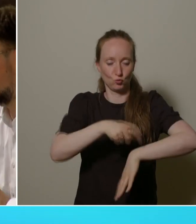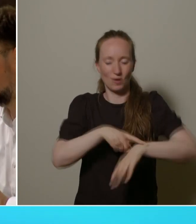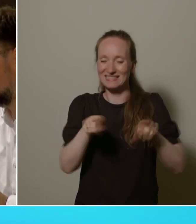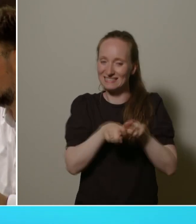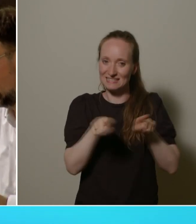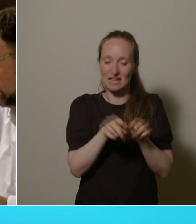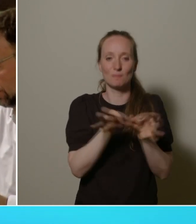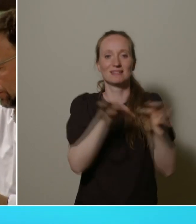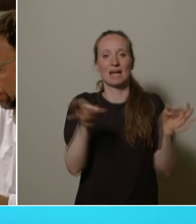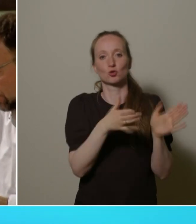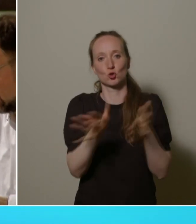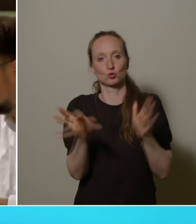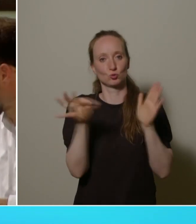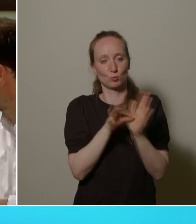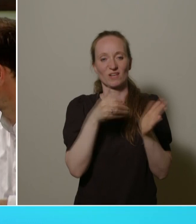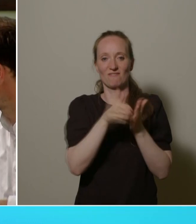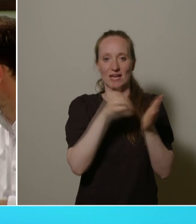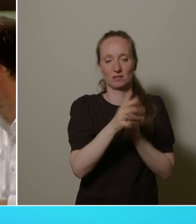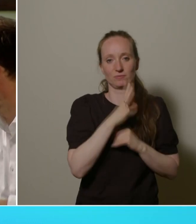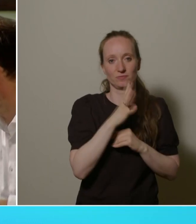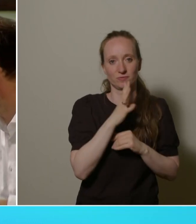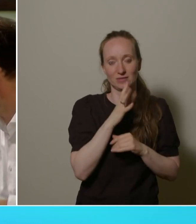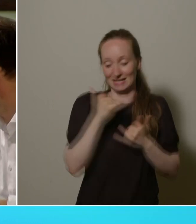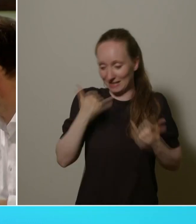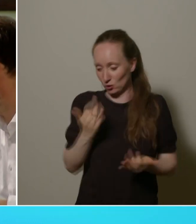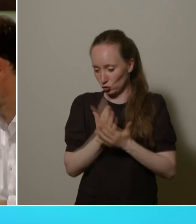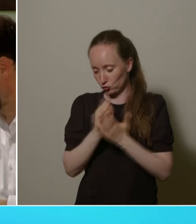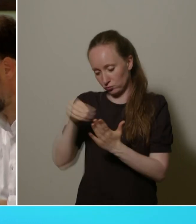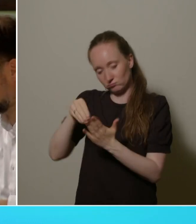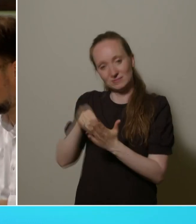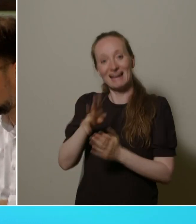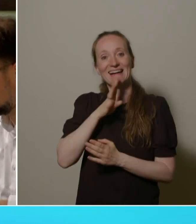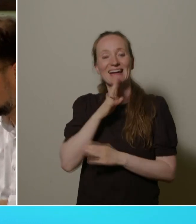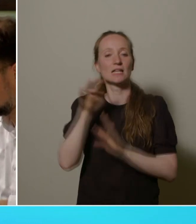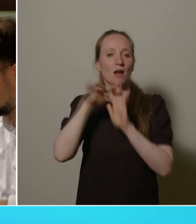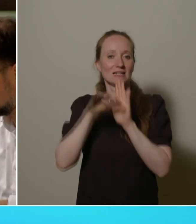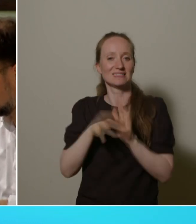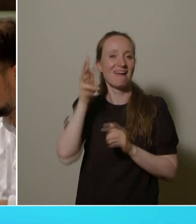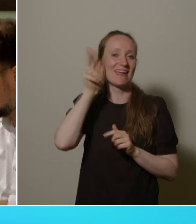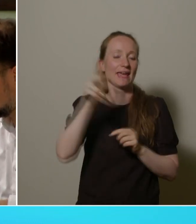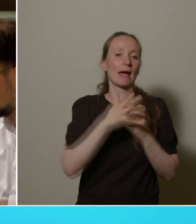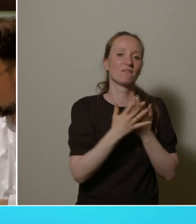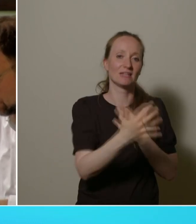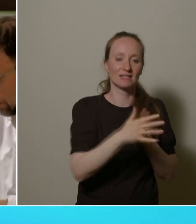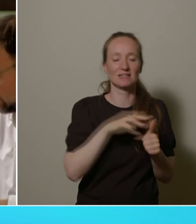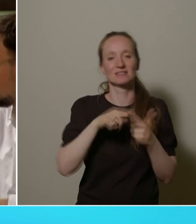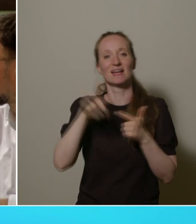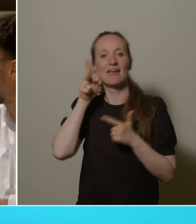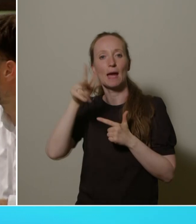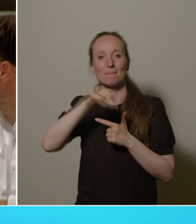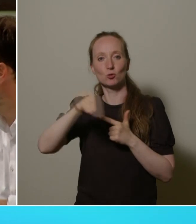fortsetzen. Die Rednerliste, so wie sie uns hier vorliegt, Herr Wiese, Herr Majuntke, Frau